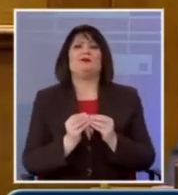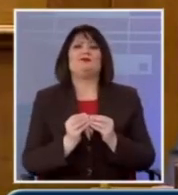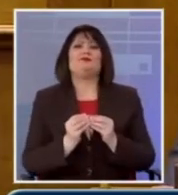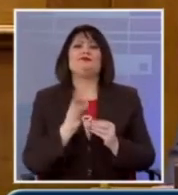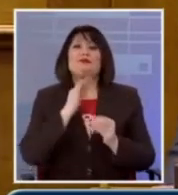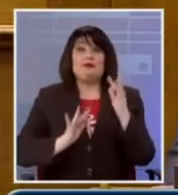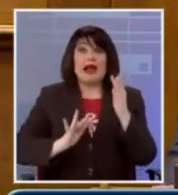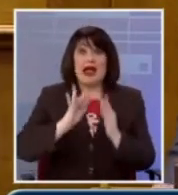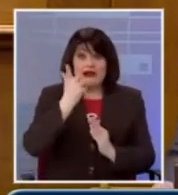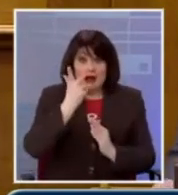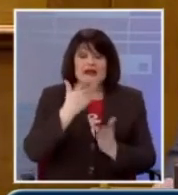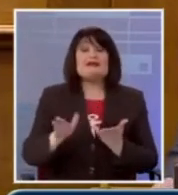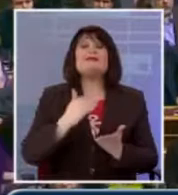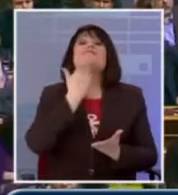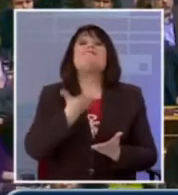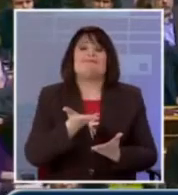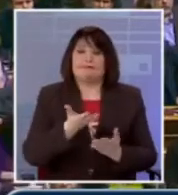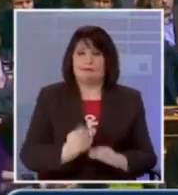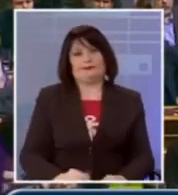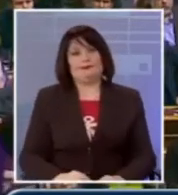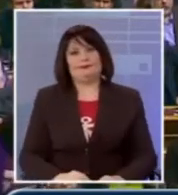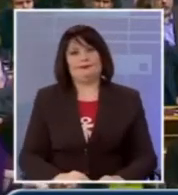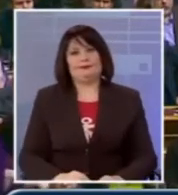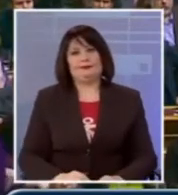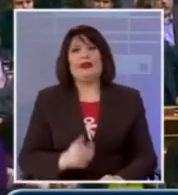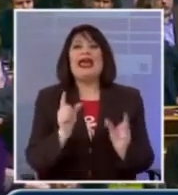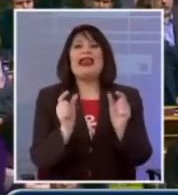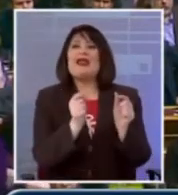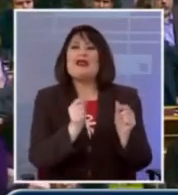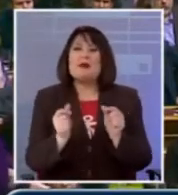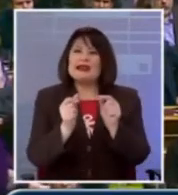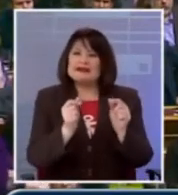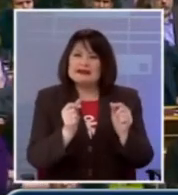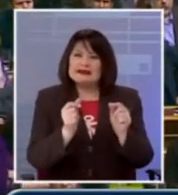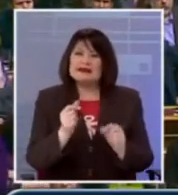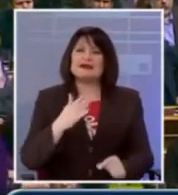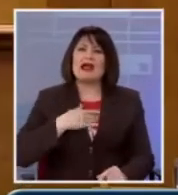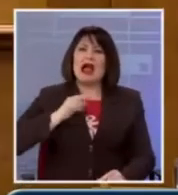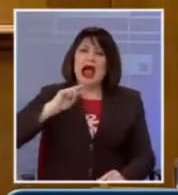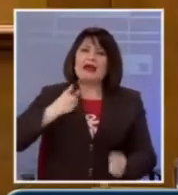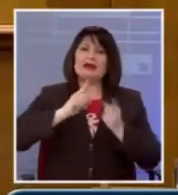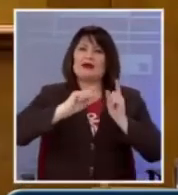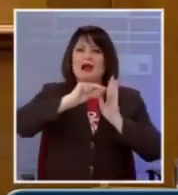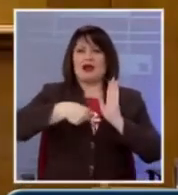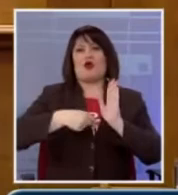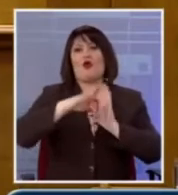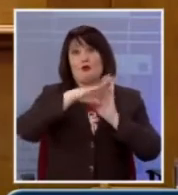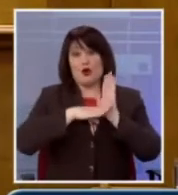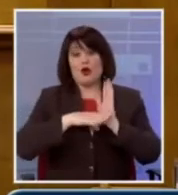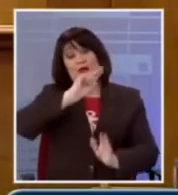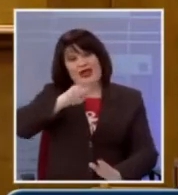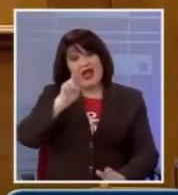της ανάπτυξης στο μισό πληθυσμό. Είναι το πλέγμα των ρυθμίσεων που το δικό μας αντιμνημονιακό πρόγραμμα θα